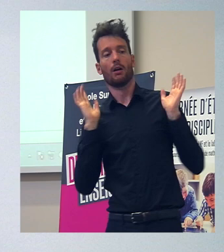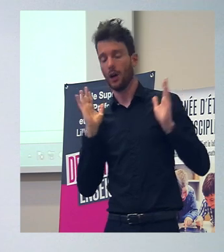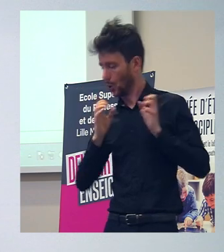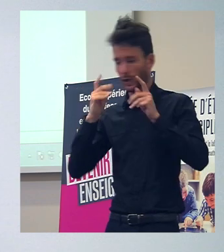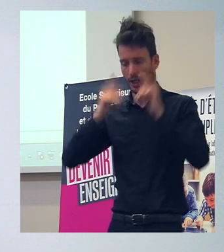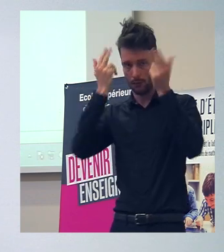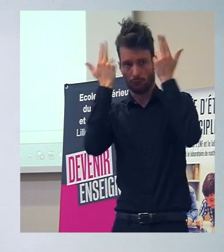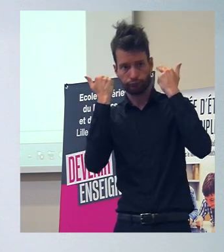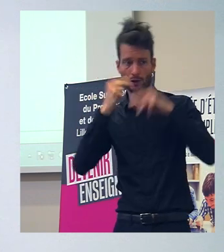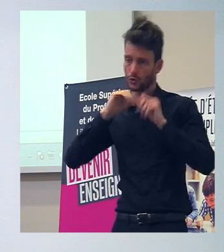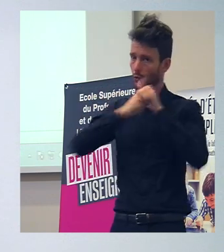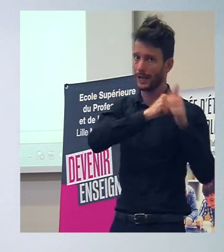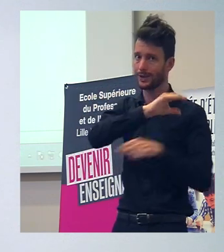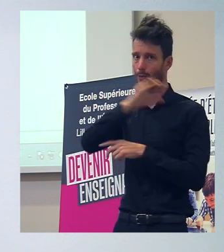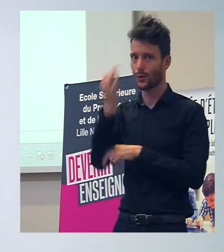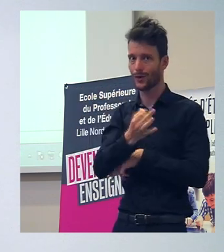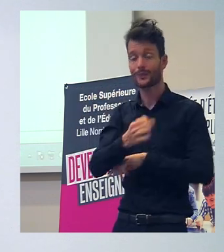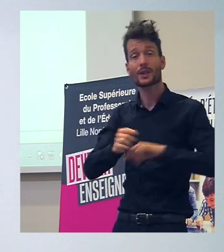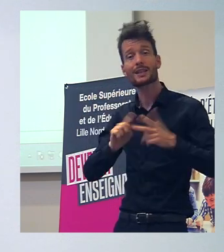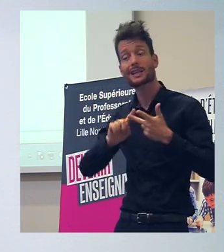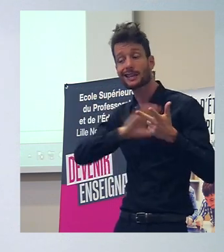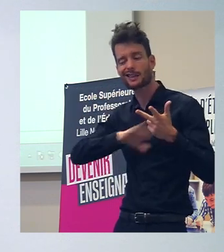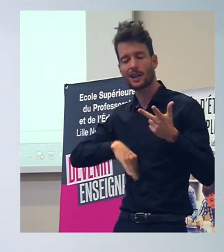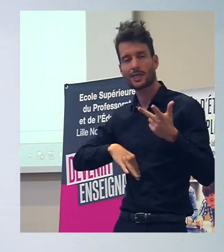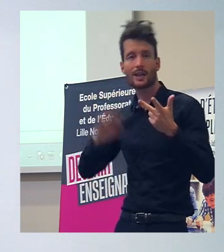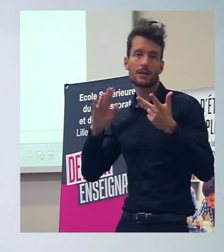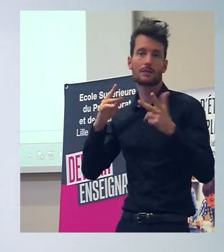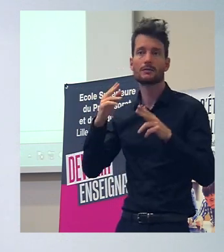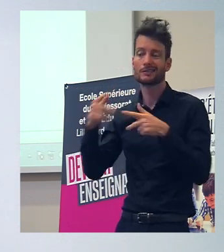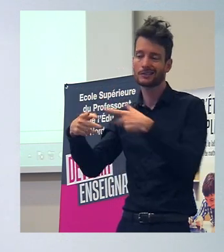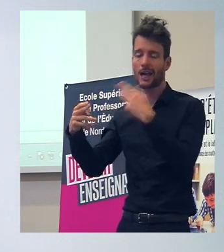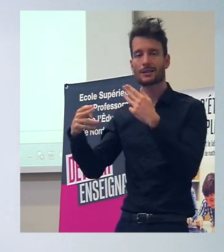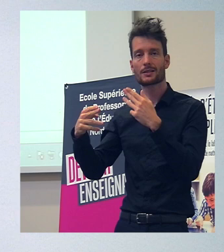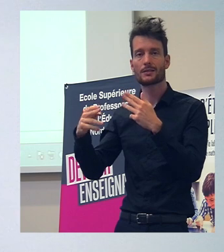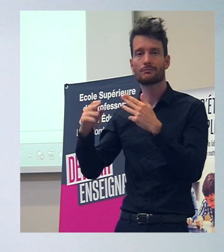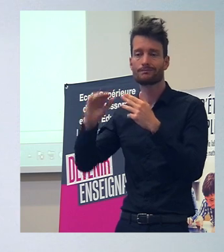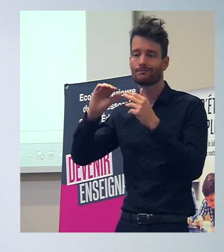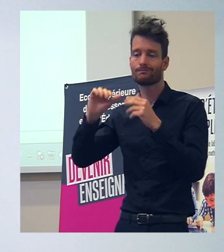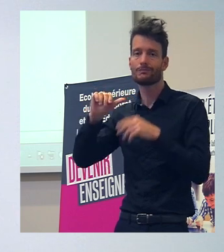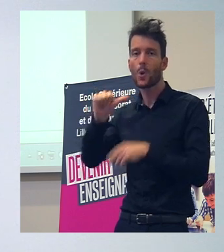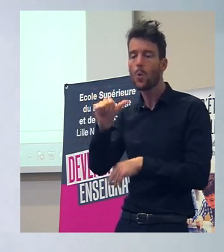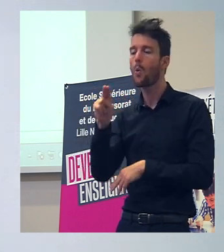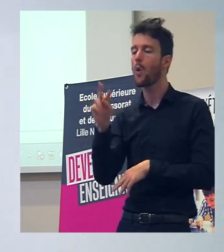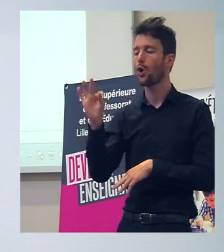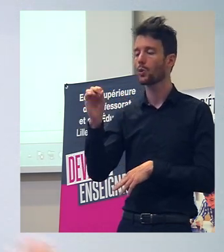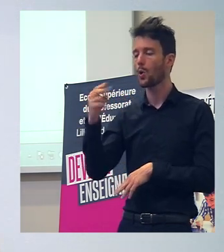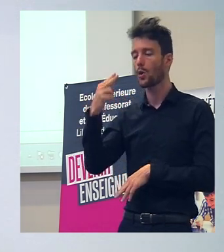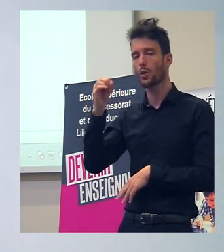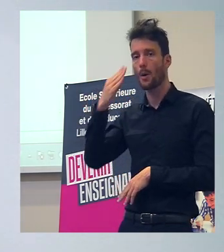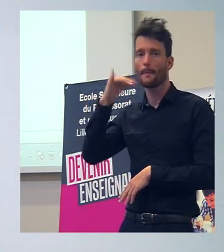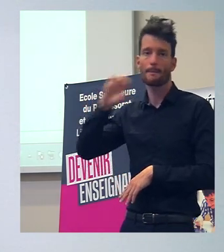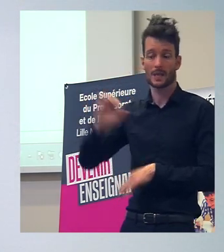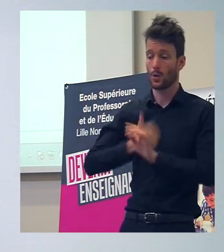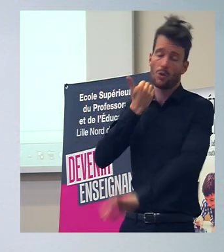discussion. Et puis, le dernier stade est évidemment le stade de l'autonomie. On a rappelé tout à